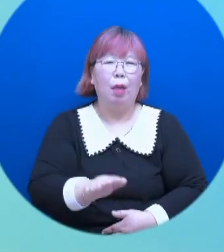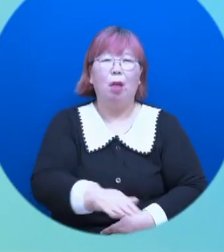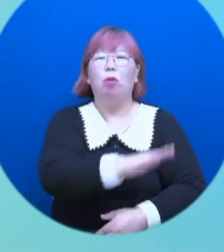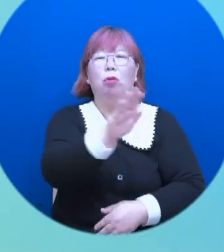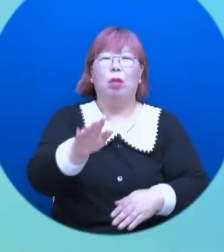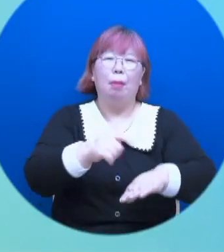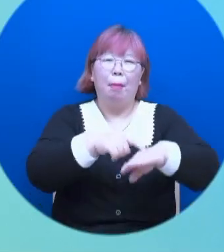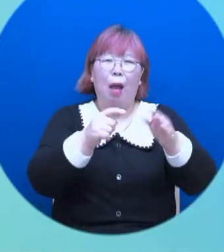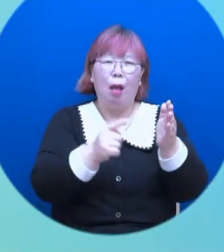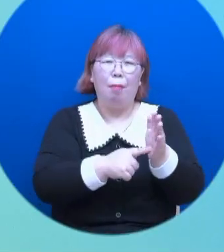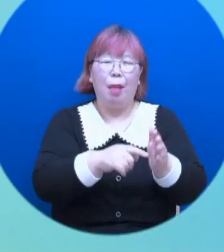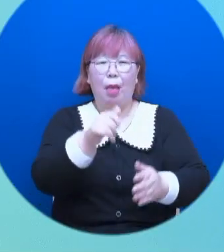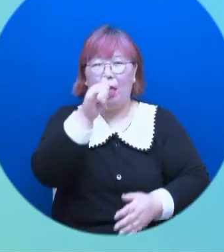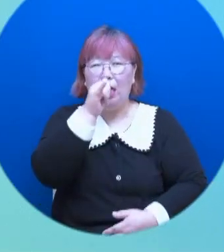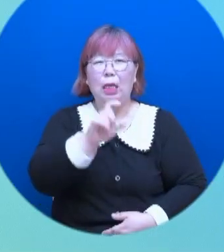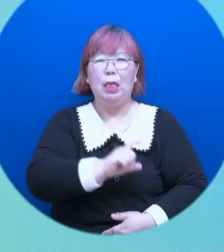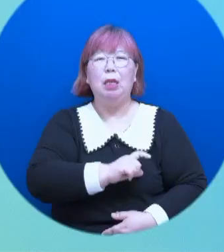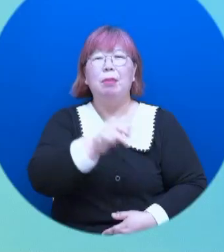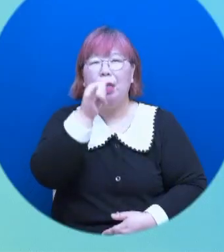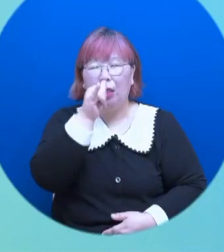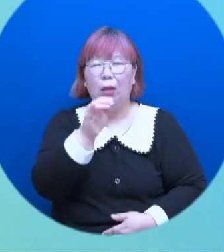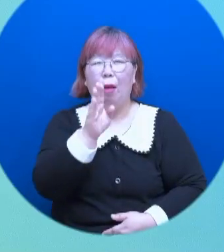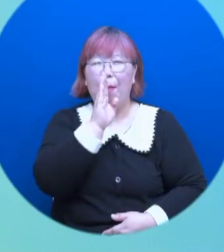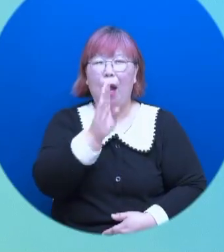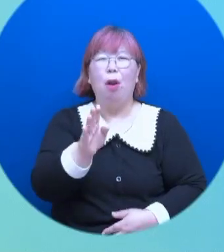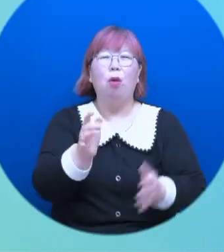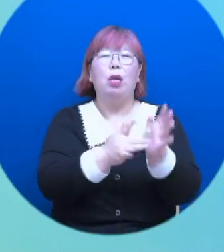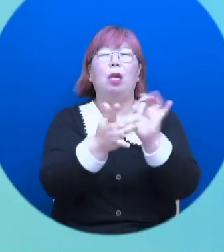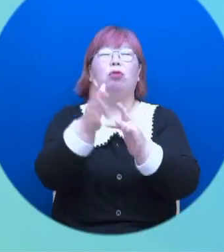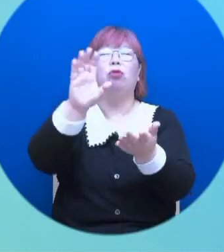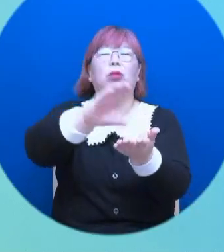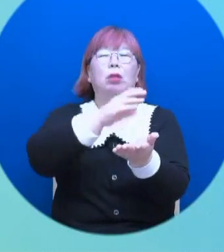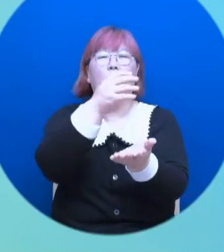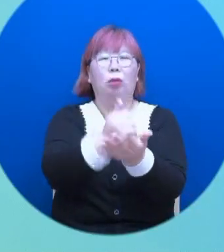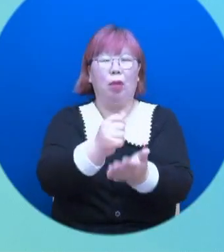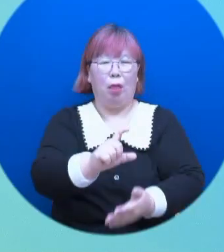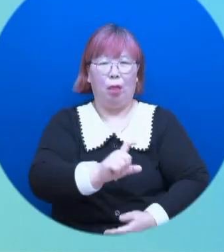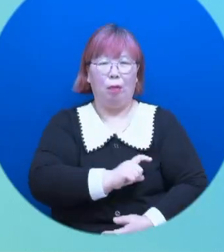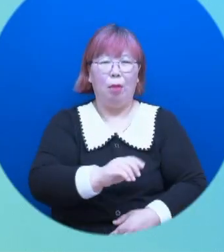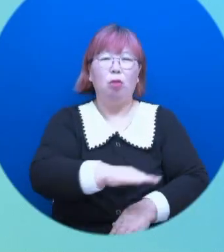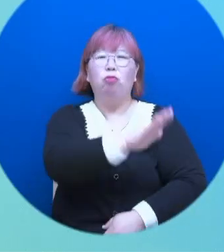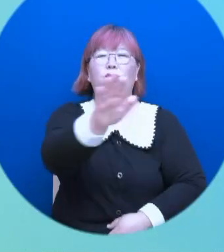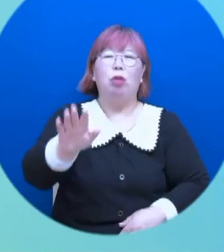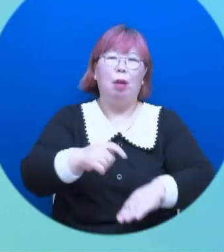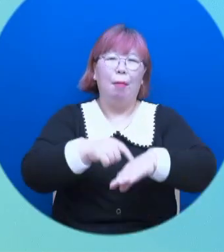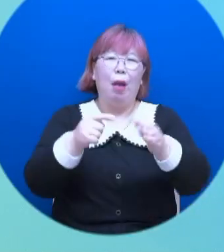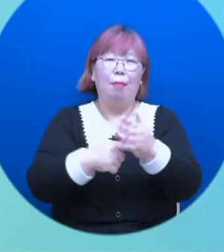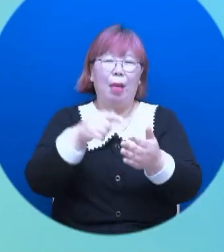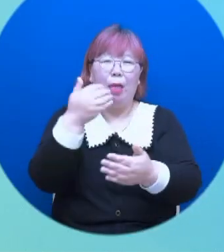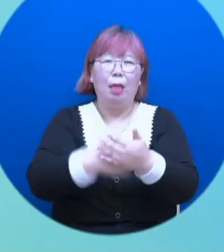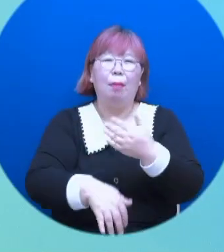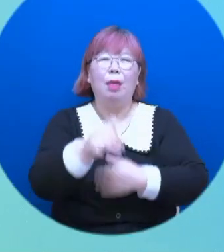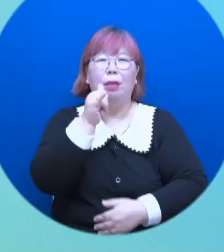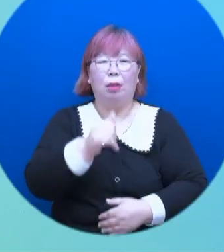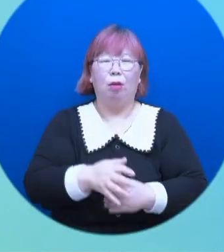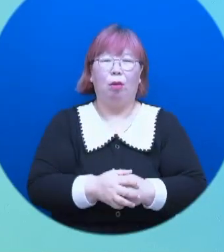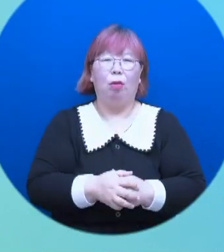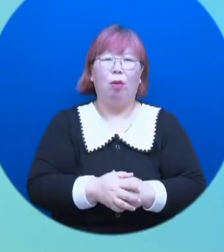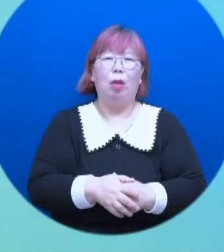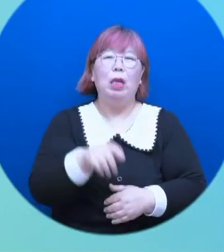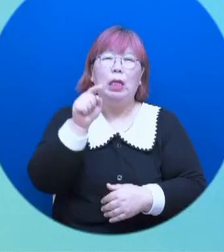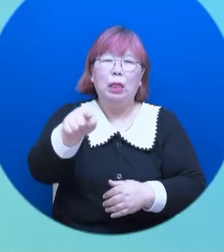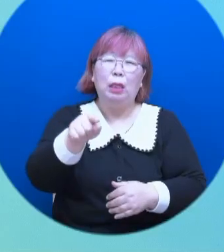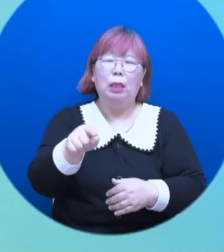마음속에 남아있는 이름이 있습니다. 바로 예수 그리스도의 이름이 우리 심령 가운데 남아있는 거예요.